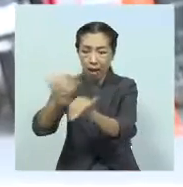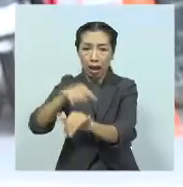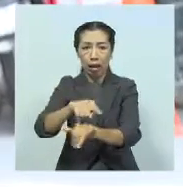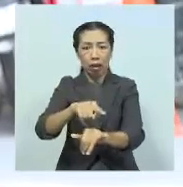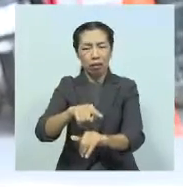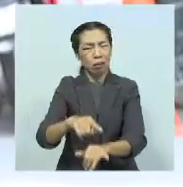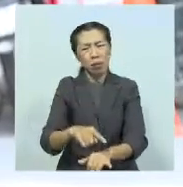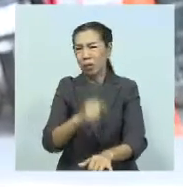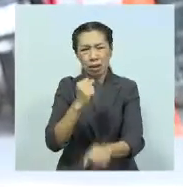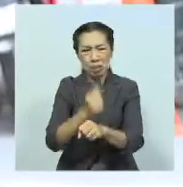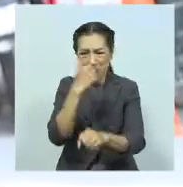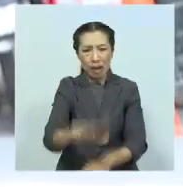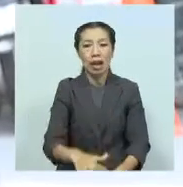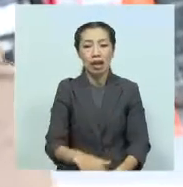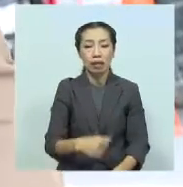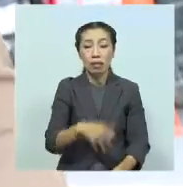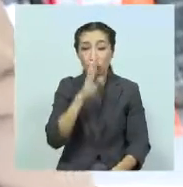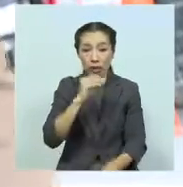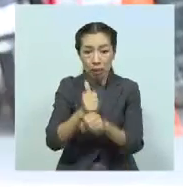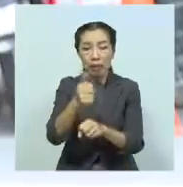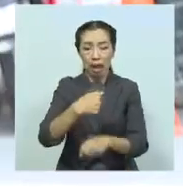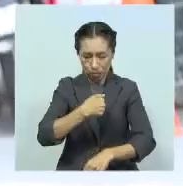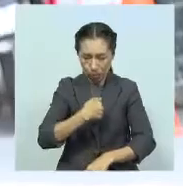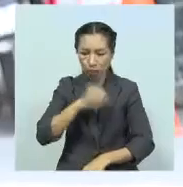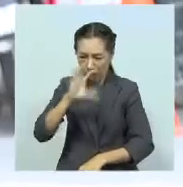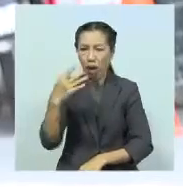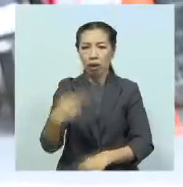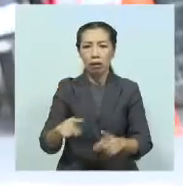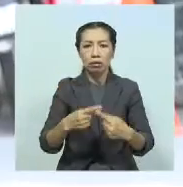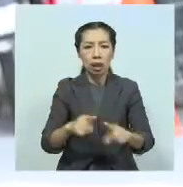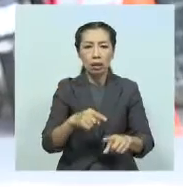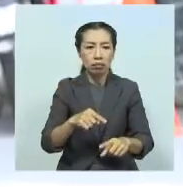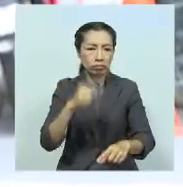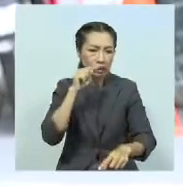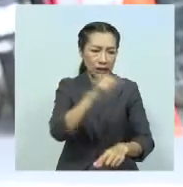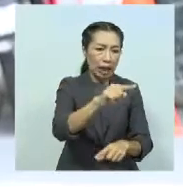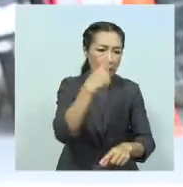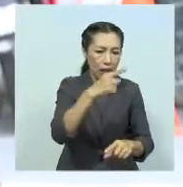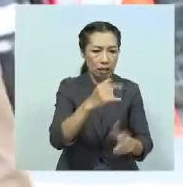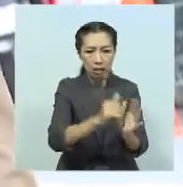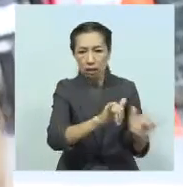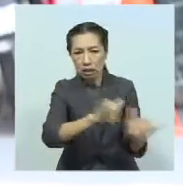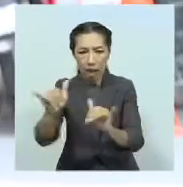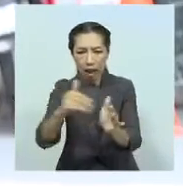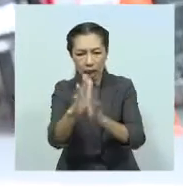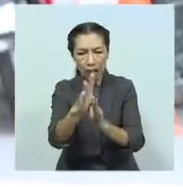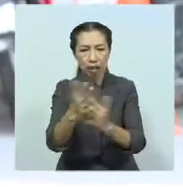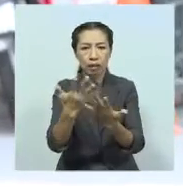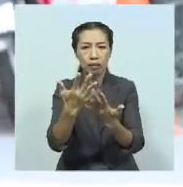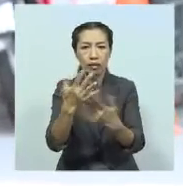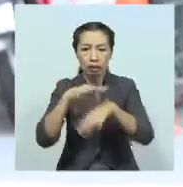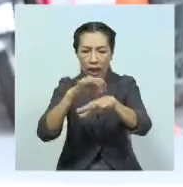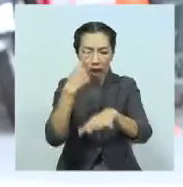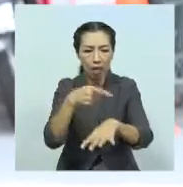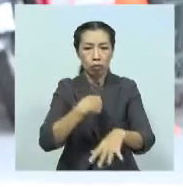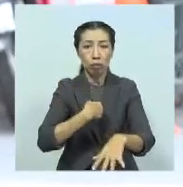อยู่แล้วล่ะแต่ผมทำได้ไหมเล่าผมต้องทำตามขั้นตอนถ้าจะย้ายใครแต่งตั้งหรือปลดใครต้องทำยังไงผมไม่สาม